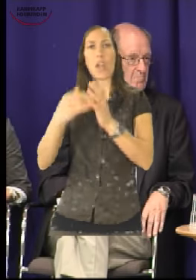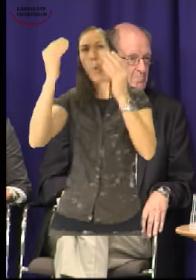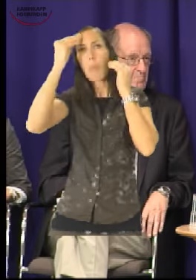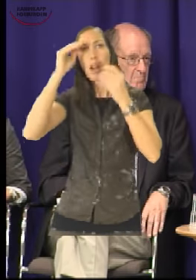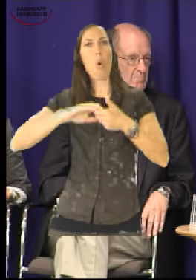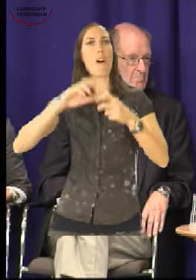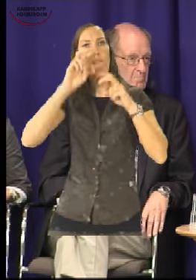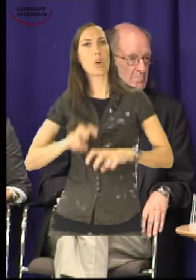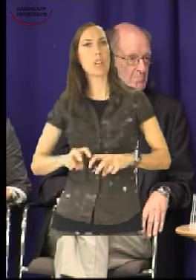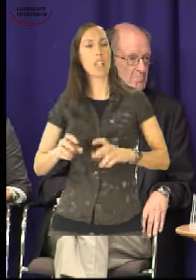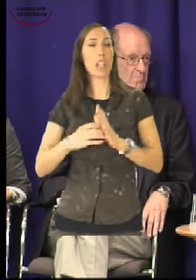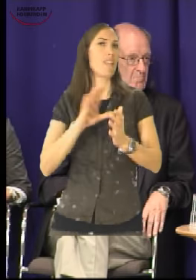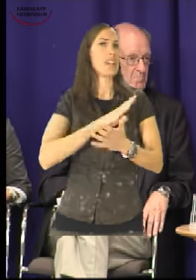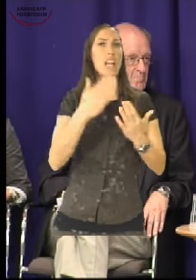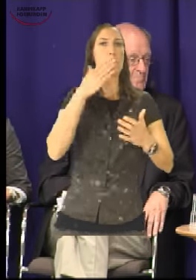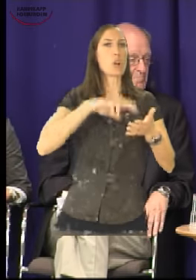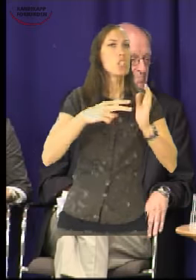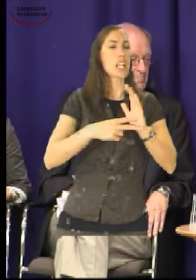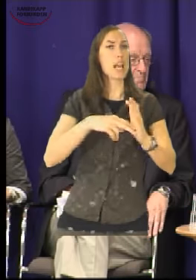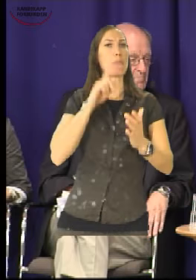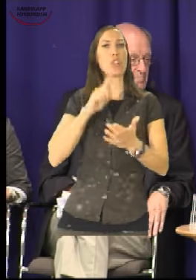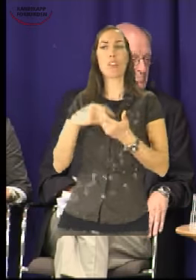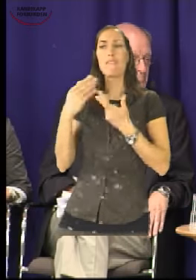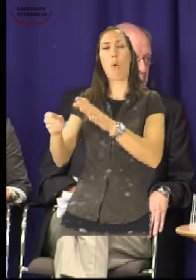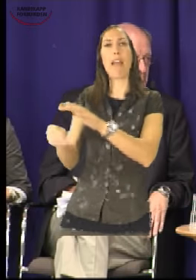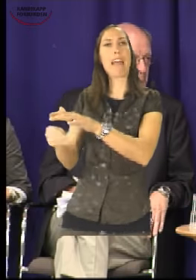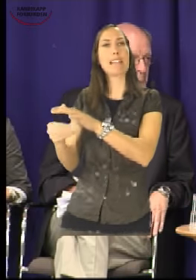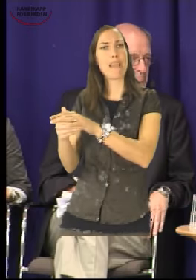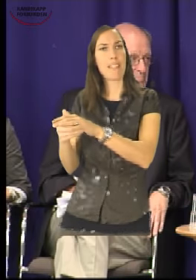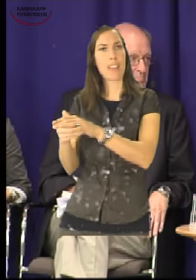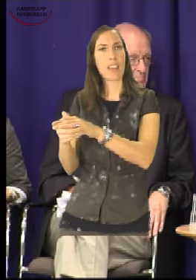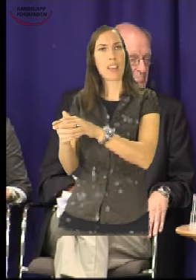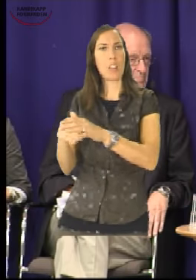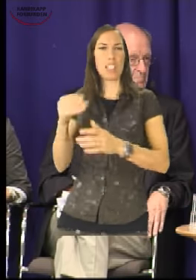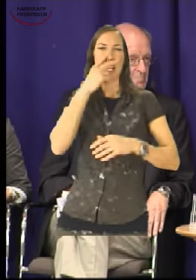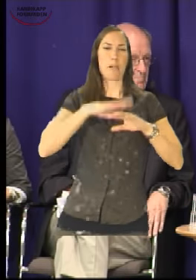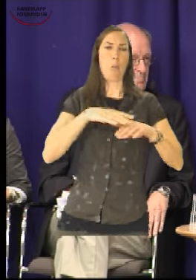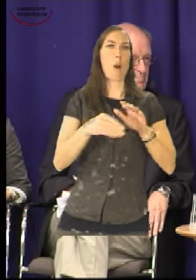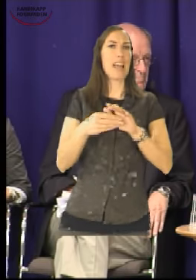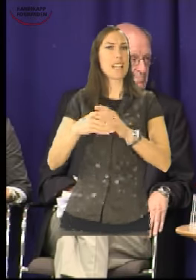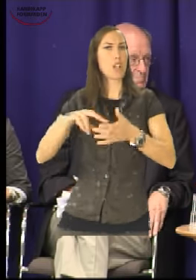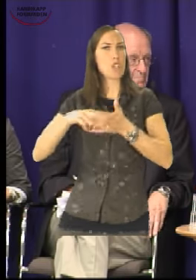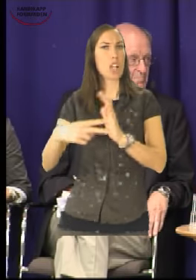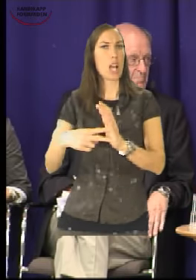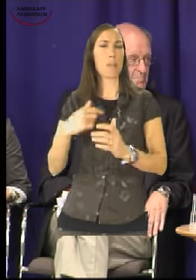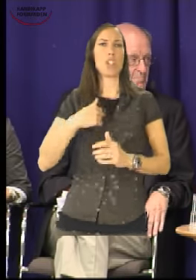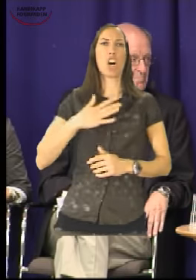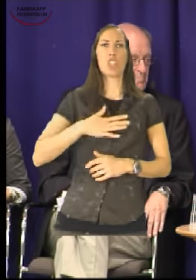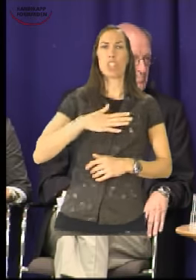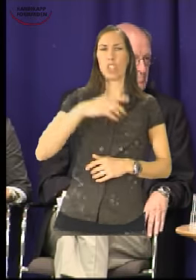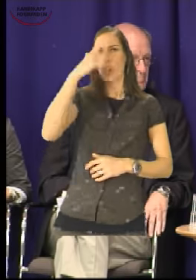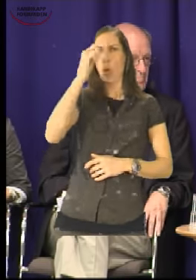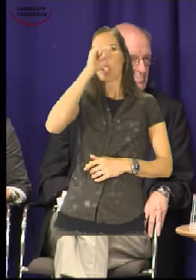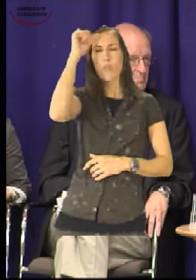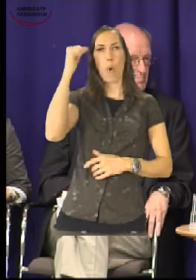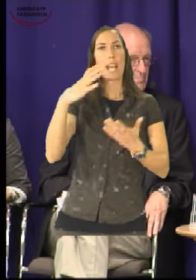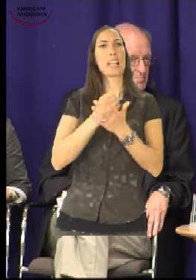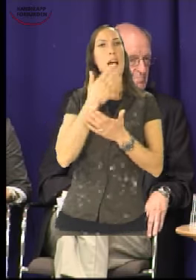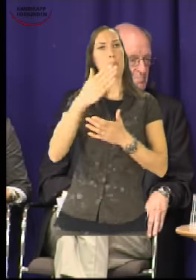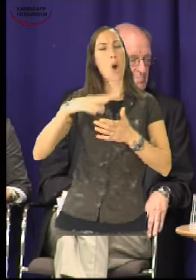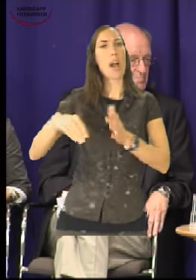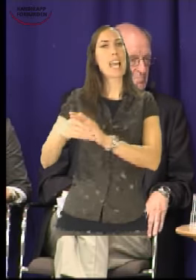vi har inget bra system att ersätta för detta idag när vi tittar på ersättningssystemen. Och jag tror det är svårt att finna riktigt bra